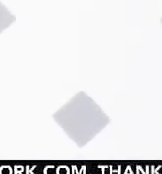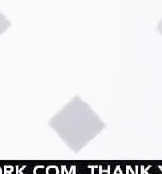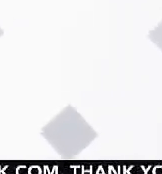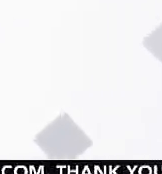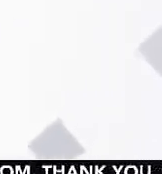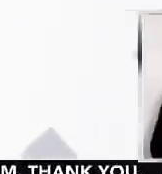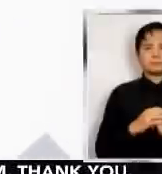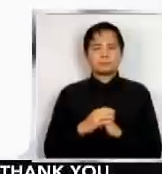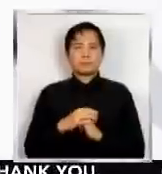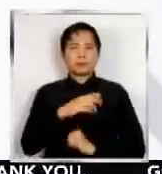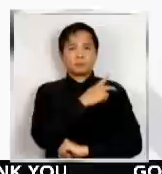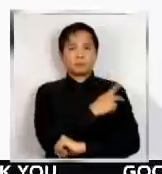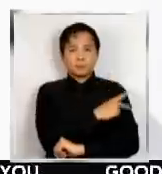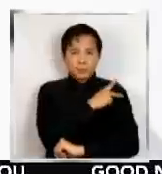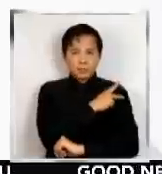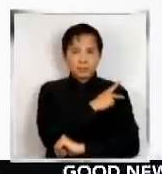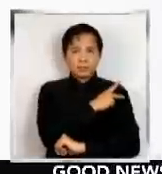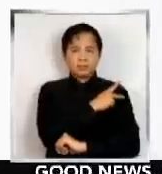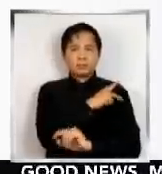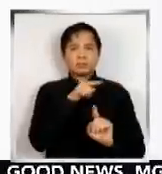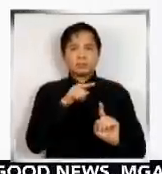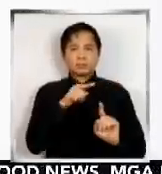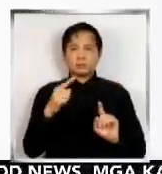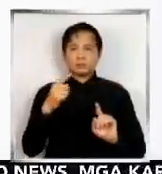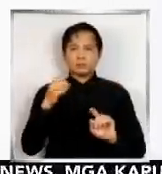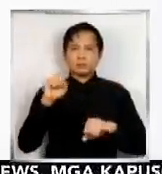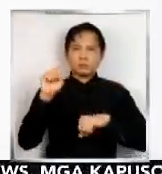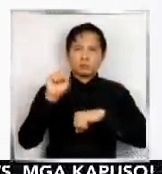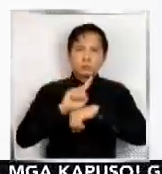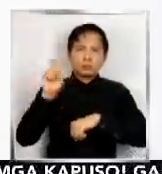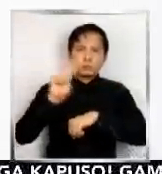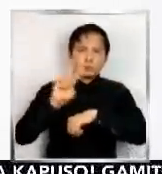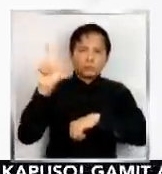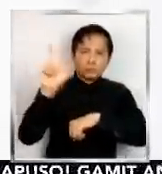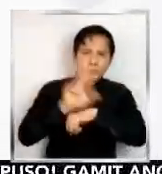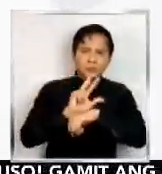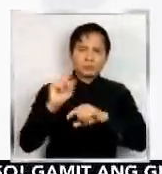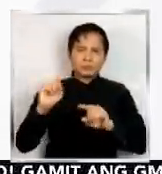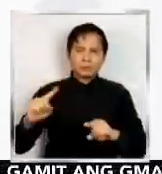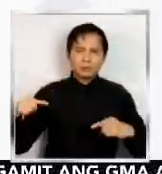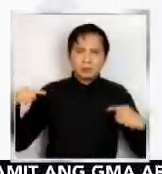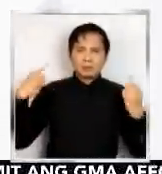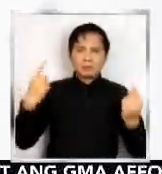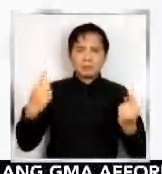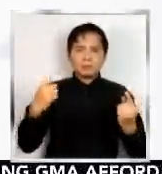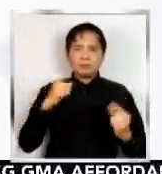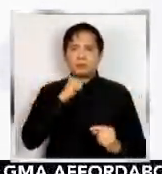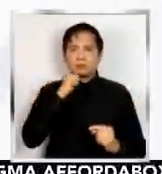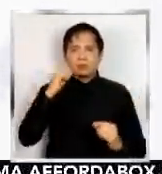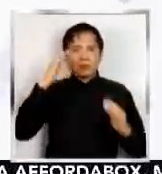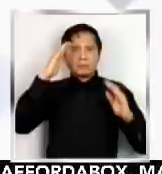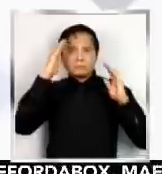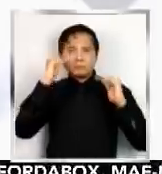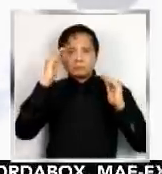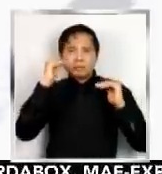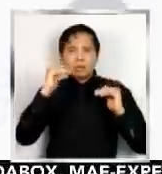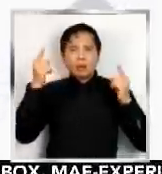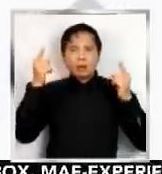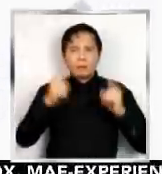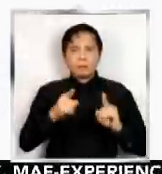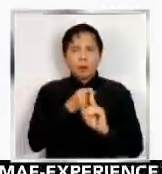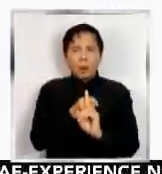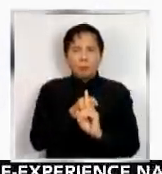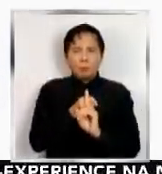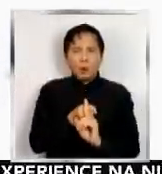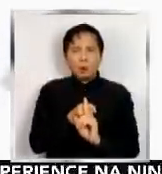natin noong mga nakaraang araw. Ito yung panahon na hindi natin akalain. Kasi meron na tayong mga tinatawag na